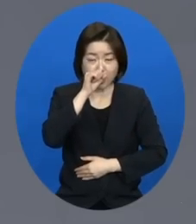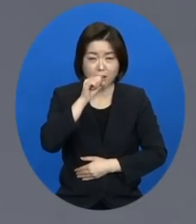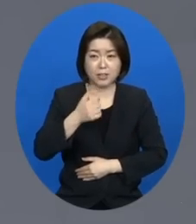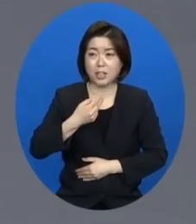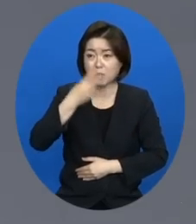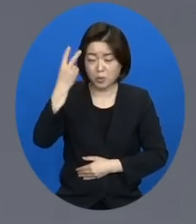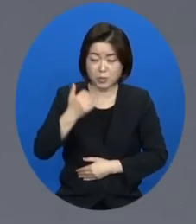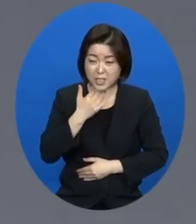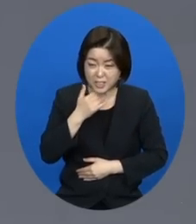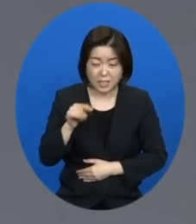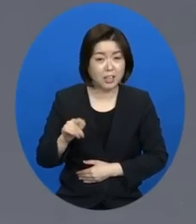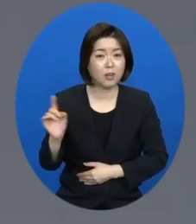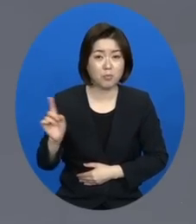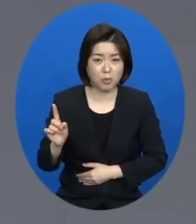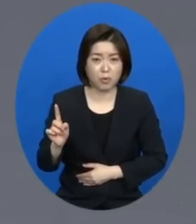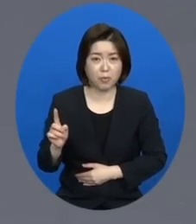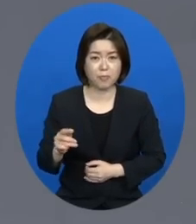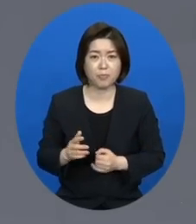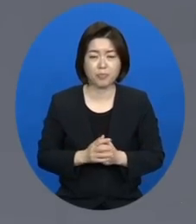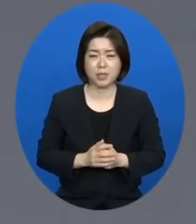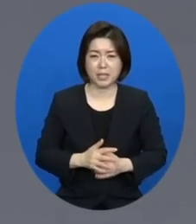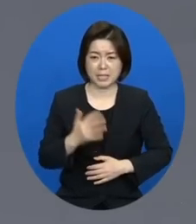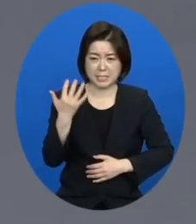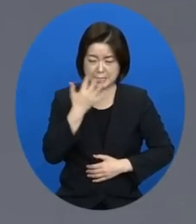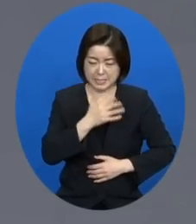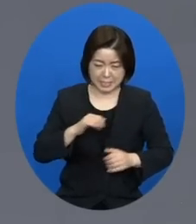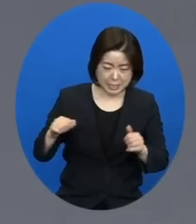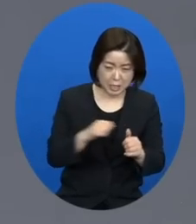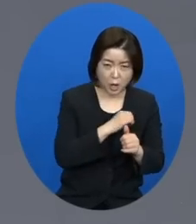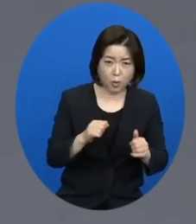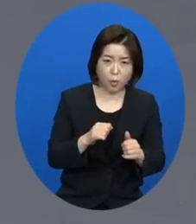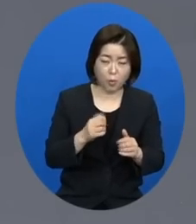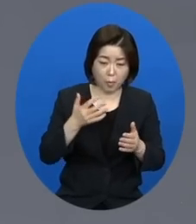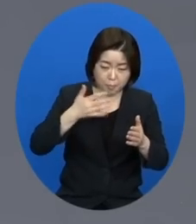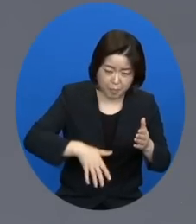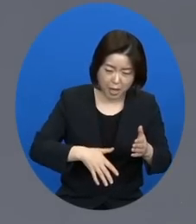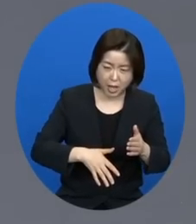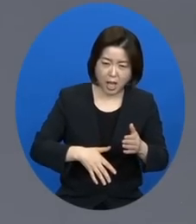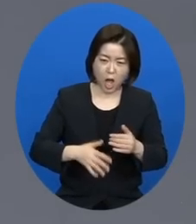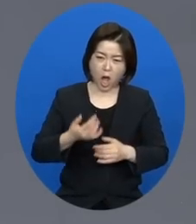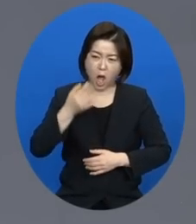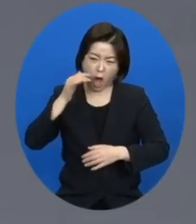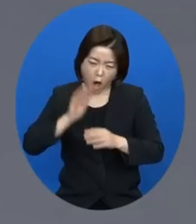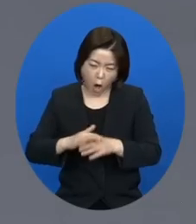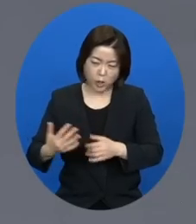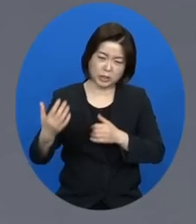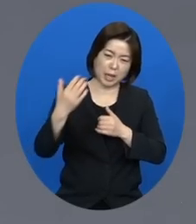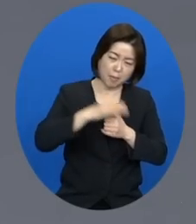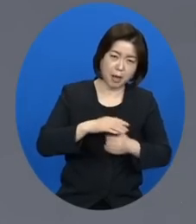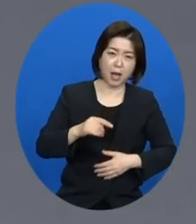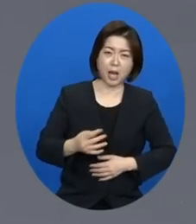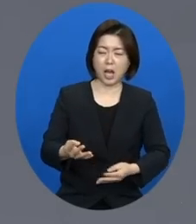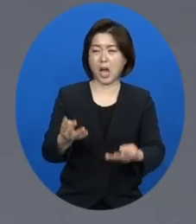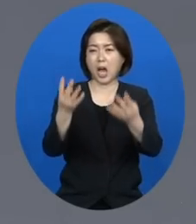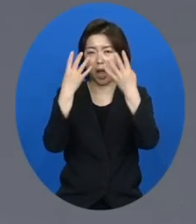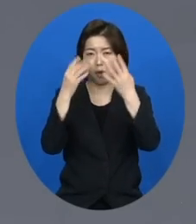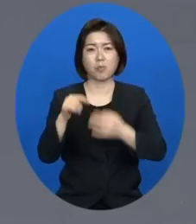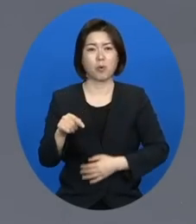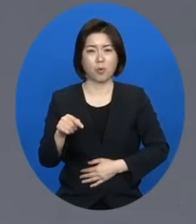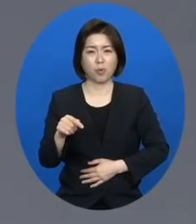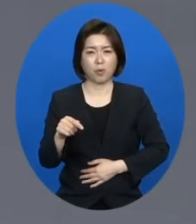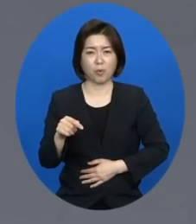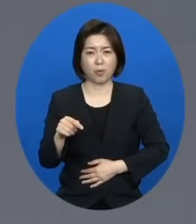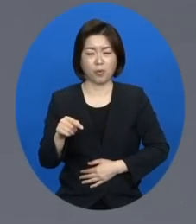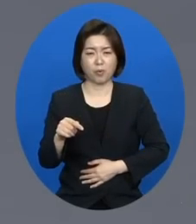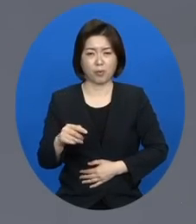요셉을 기다리고 있었던 것은 뭐냐면 성폭행, 미수의 모함과 억울한 누명과 감옥이었습니다.